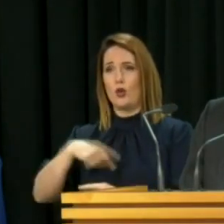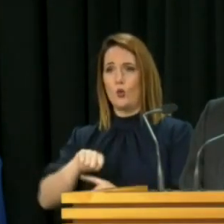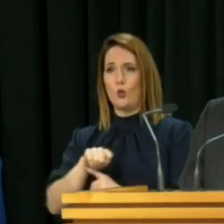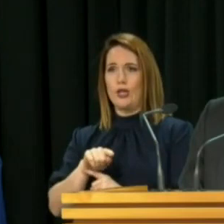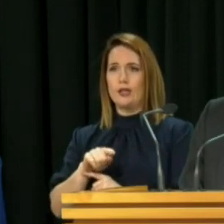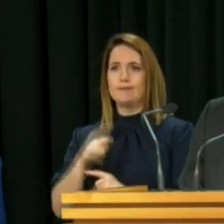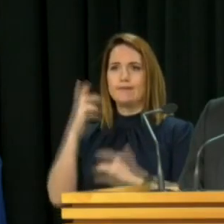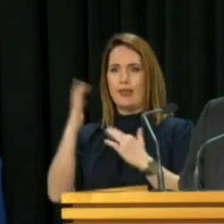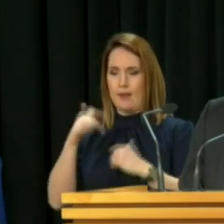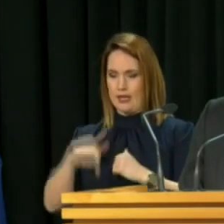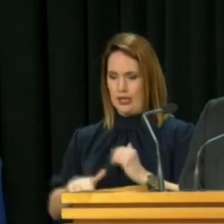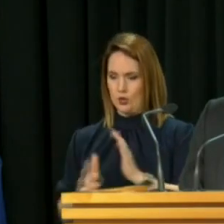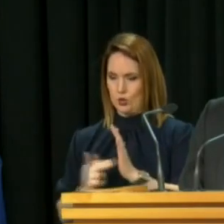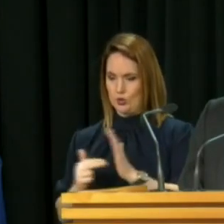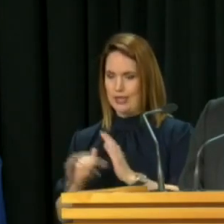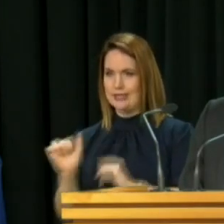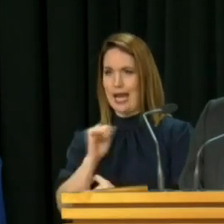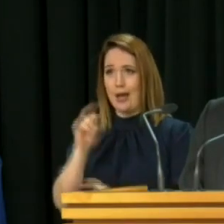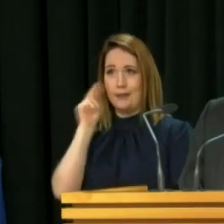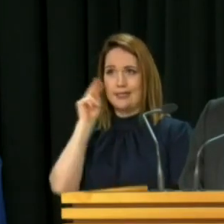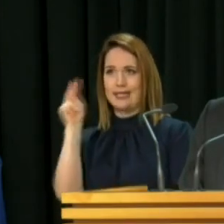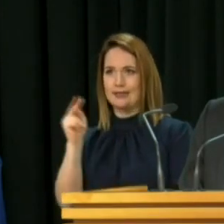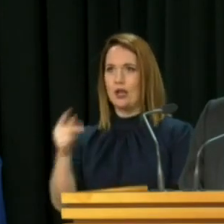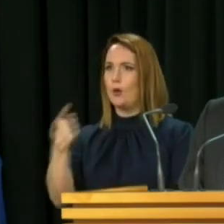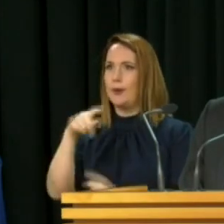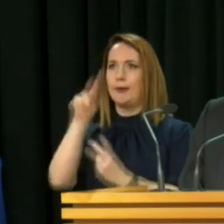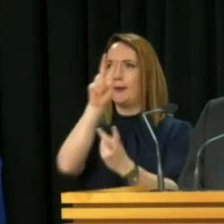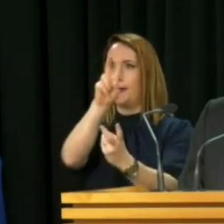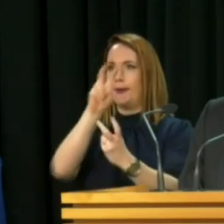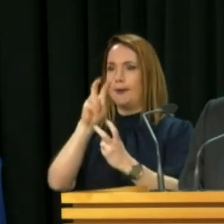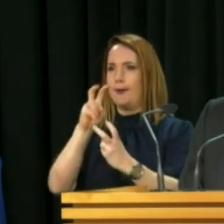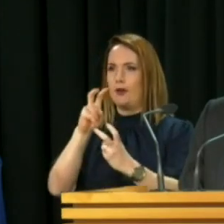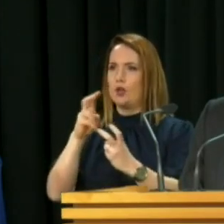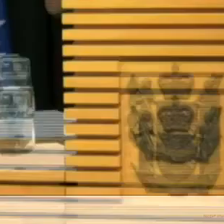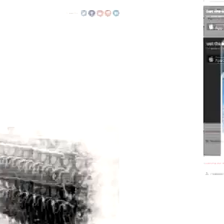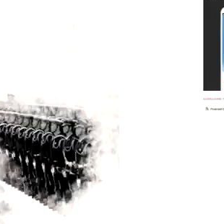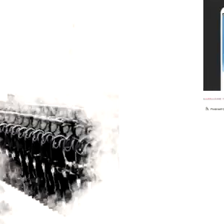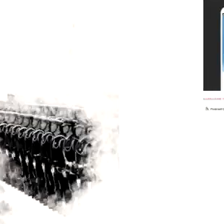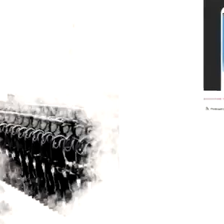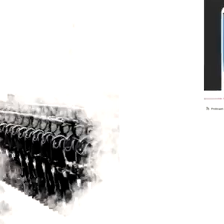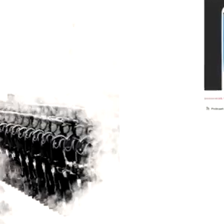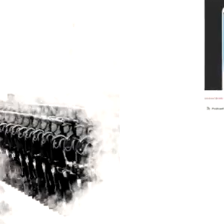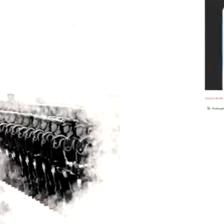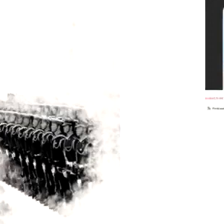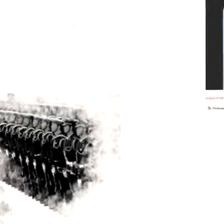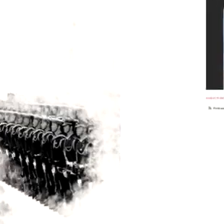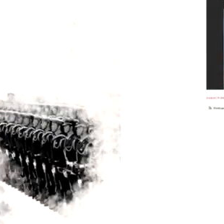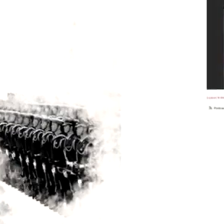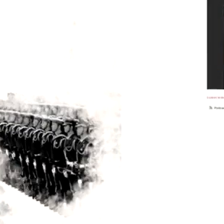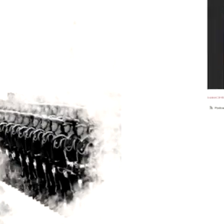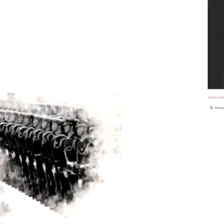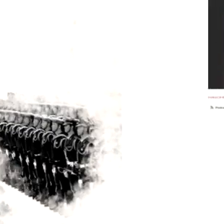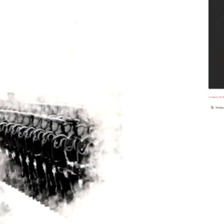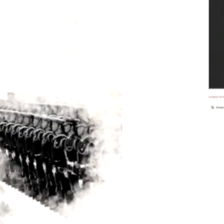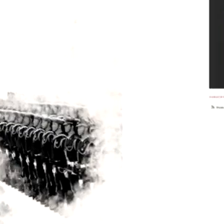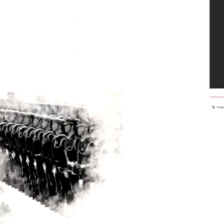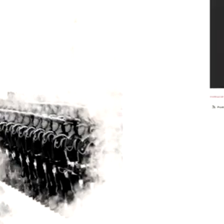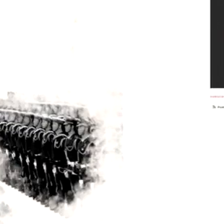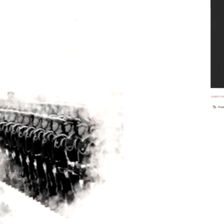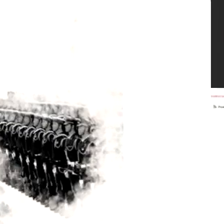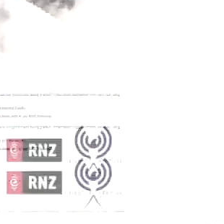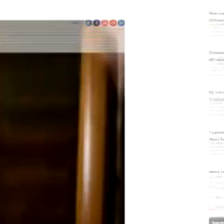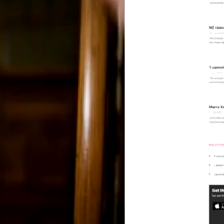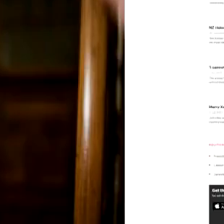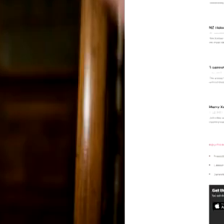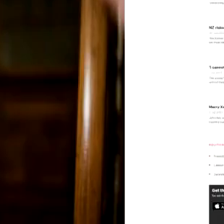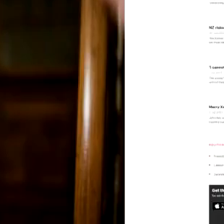Zealand's perspective. We do not import organs from any country. 纽西兰广播电台 RNZ 节目《红线》与相关报